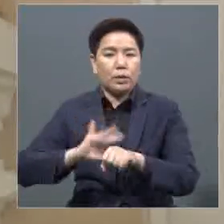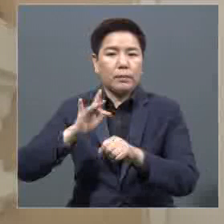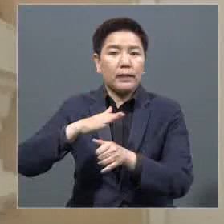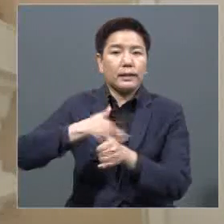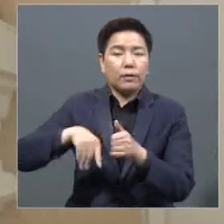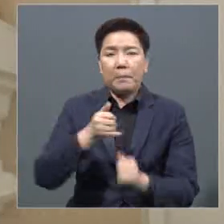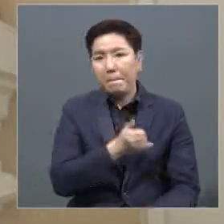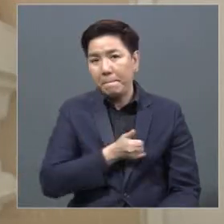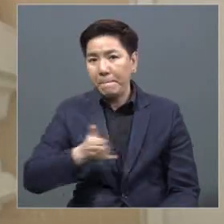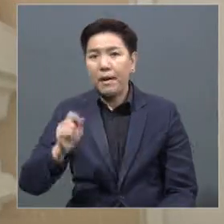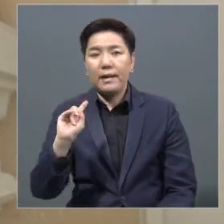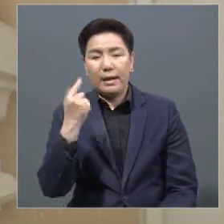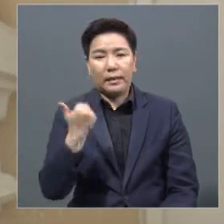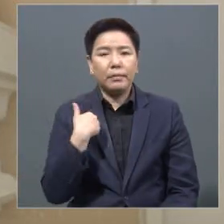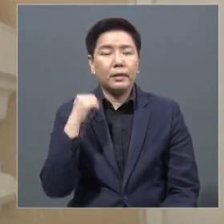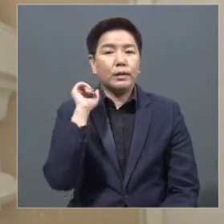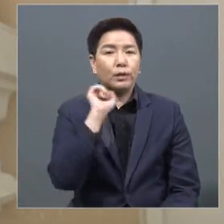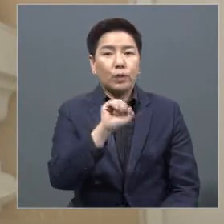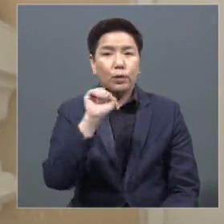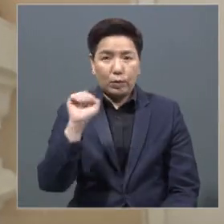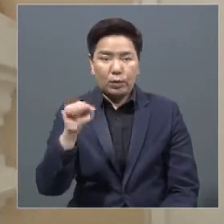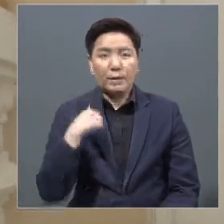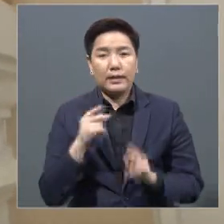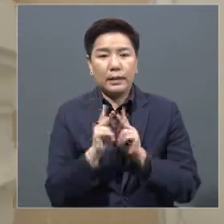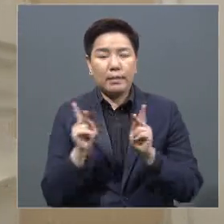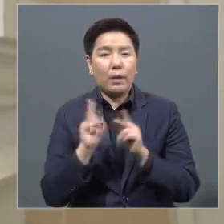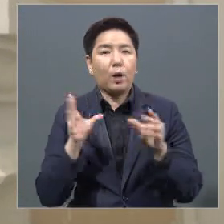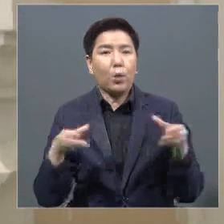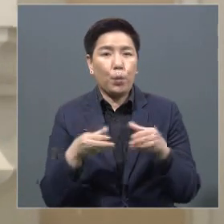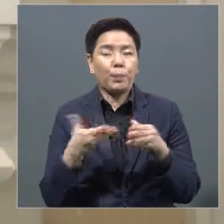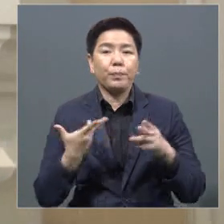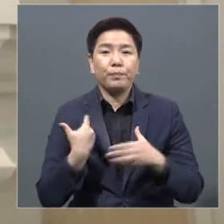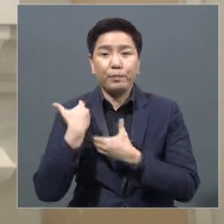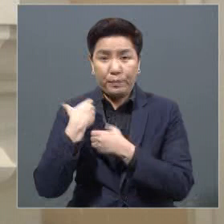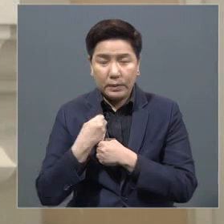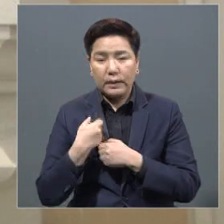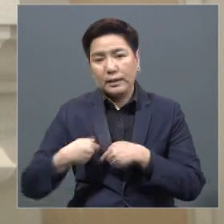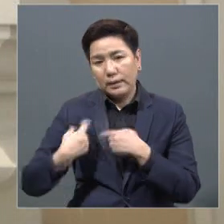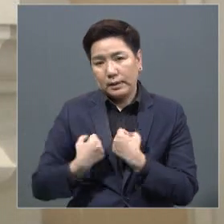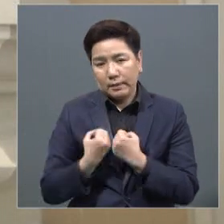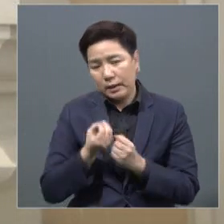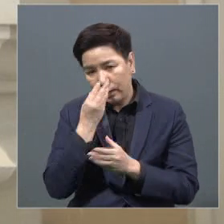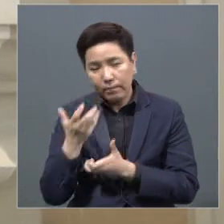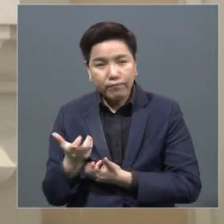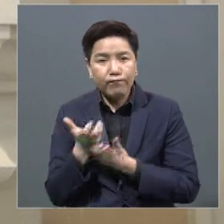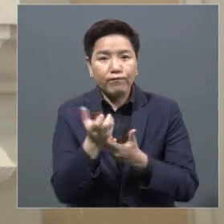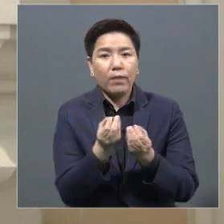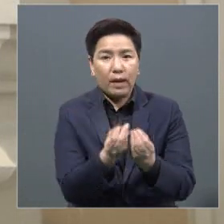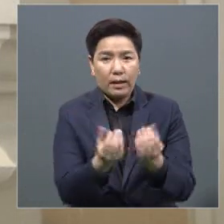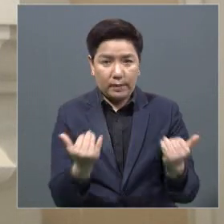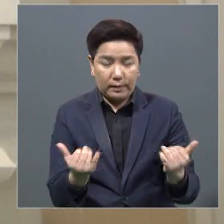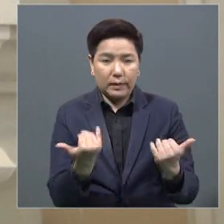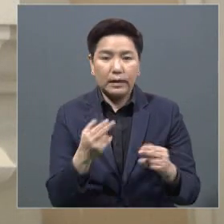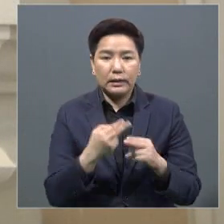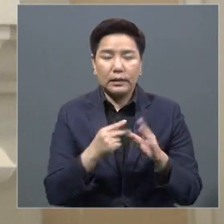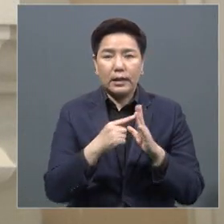งแวดล้อมเป็นวันแรกก็มีบรรดาส.ส.นะคะและกรรมการบริหารพรรคเนี่ยมาให้กำลังใจแล้วก็มีการมอบช่อดอกไม้ด้วยนะคะน